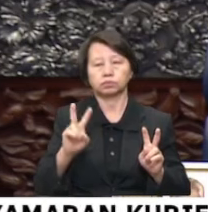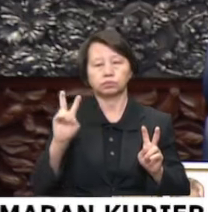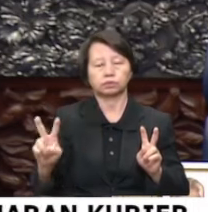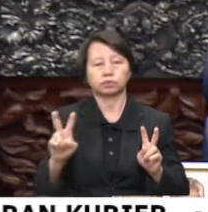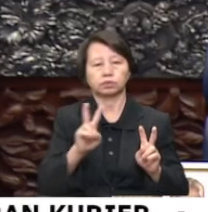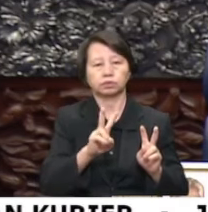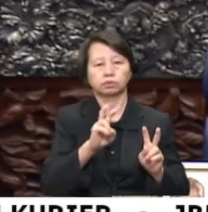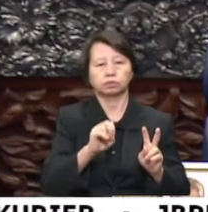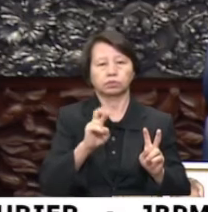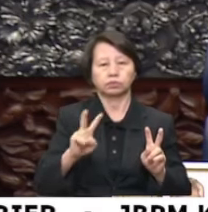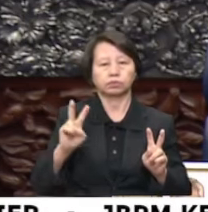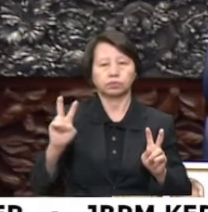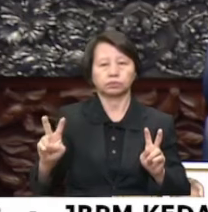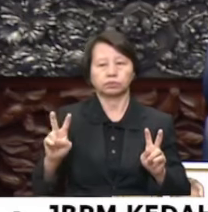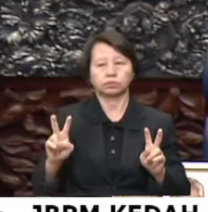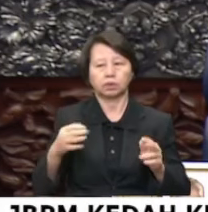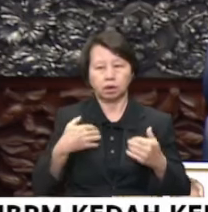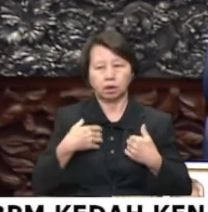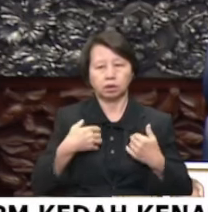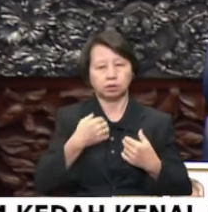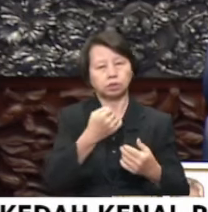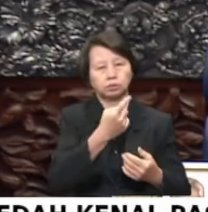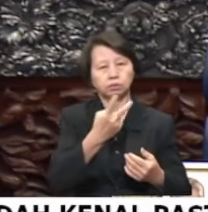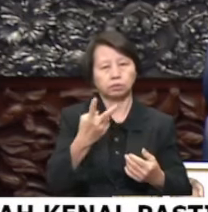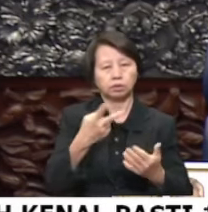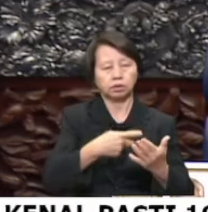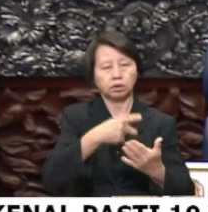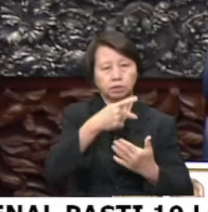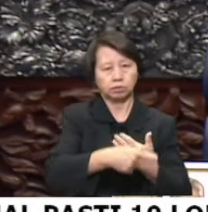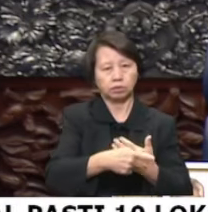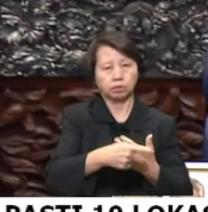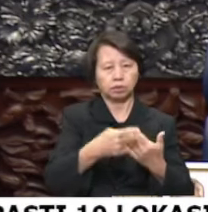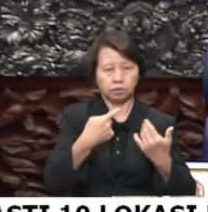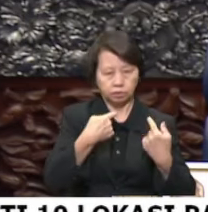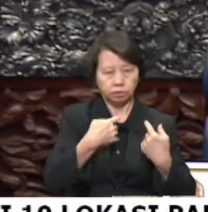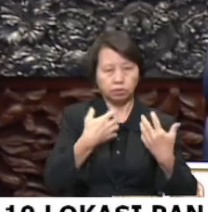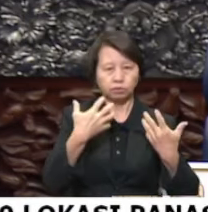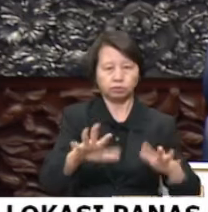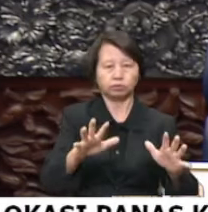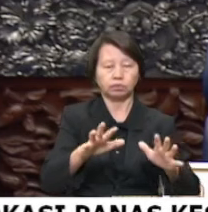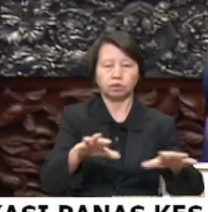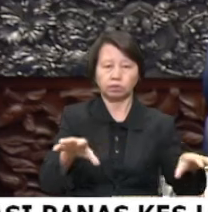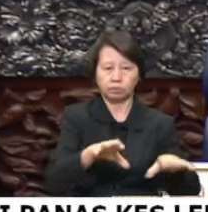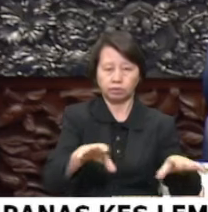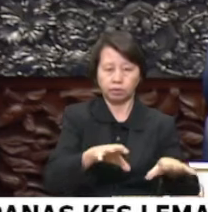2022, saya kira ada beberapa program atau projek yang telah dilaksanakan.